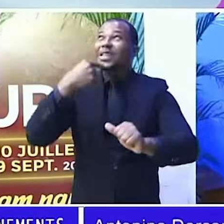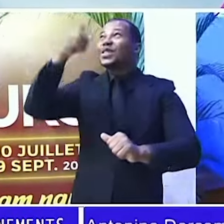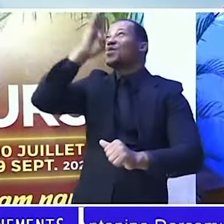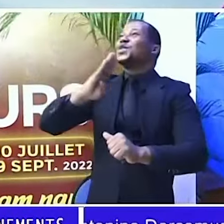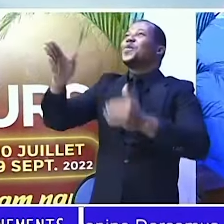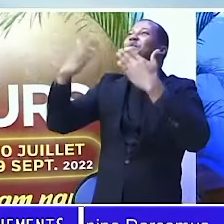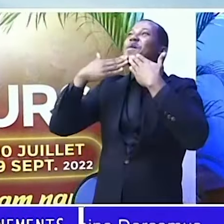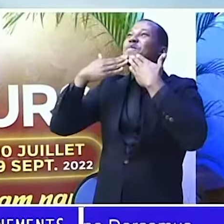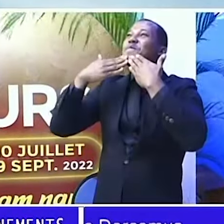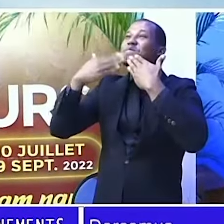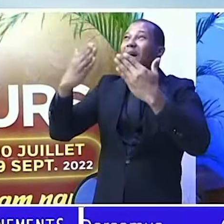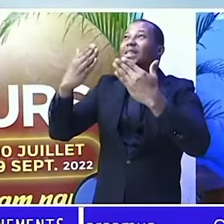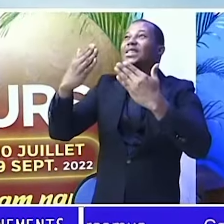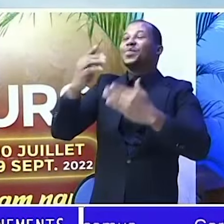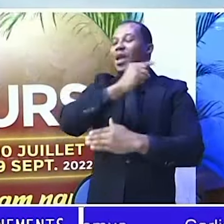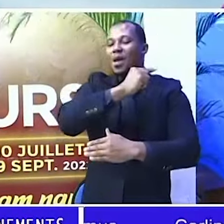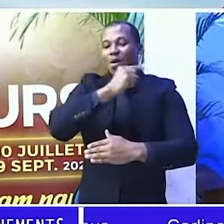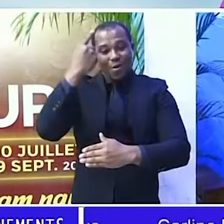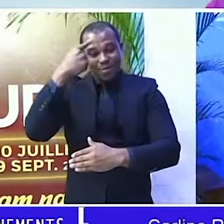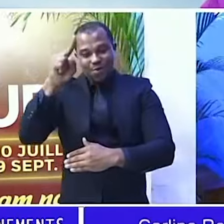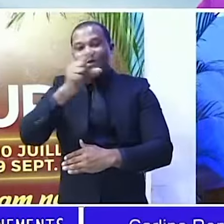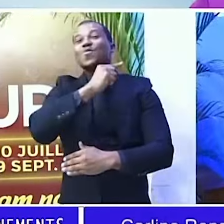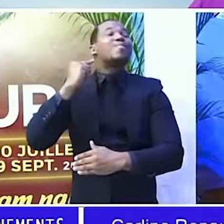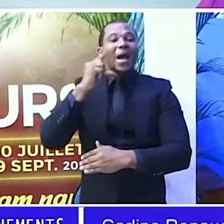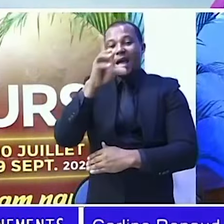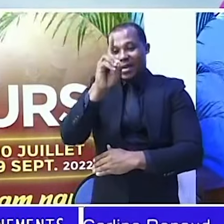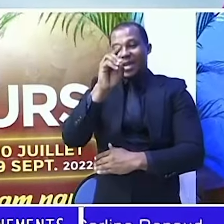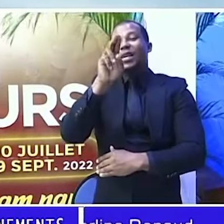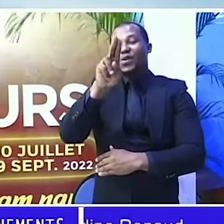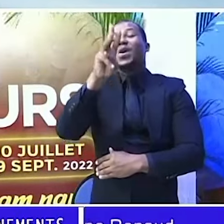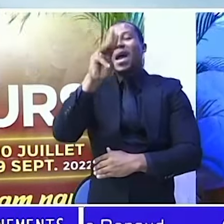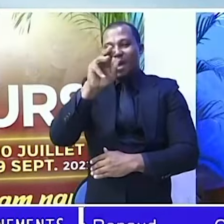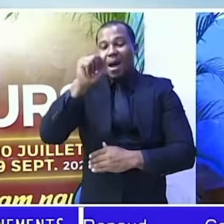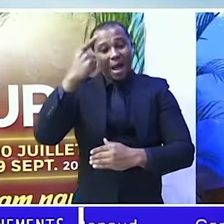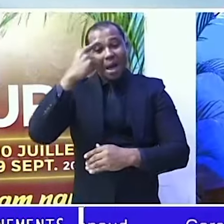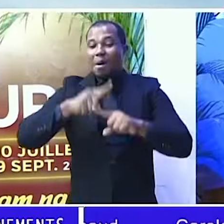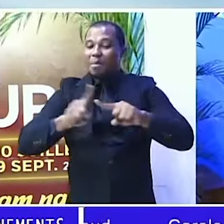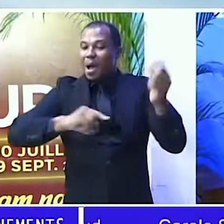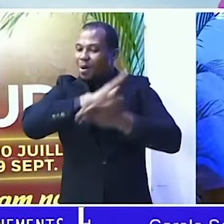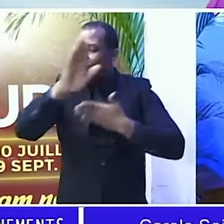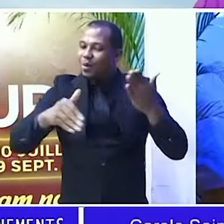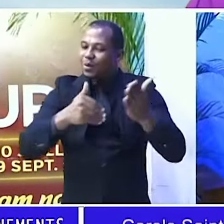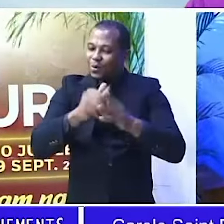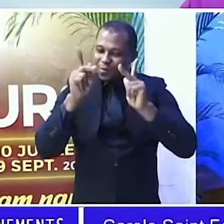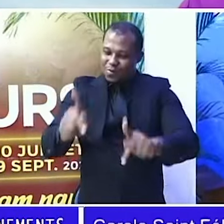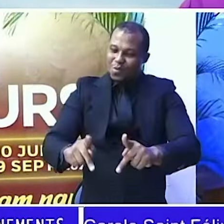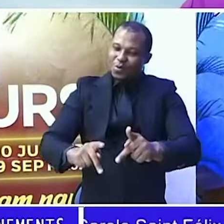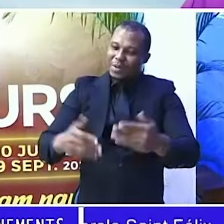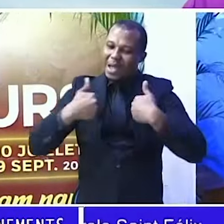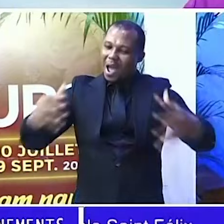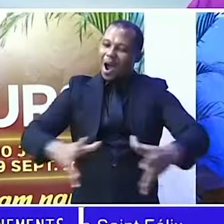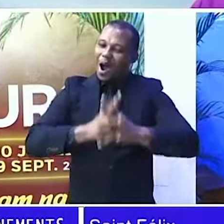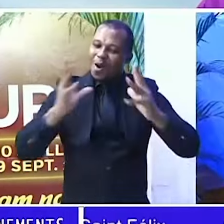non seulement pour Monseigneur Pierre-André Dumas, mais pour tout le monde qui a traversé épreuve la vie, mais qui était ferme malgré